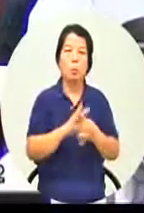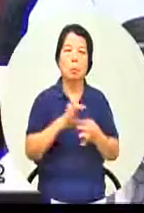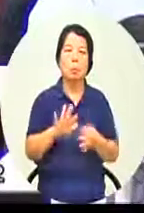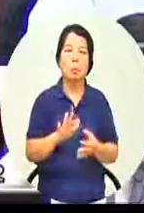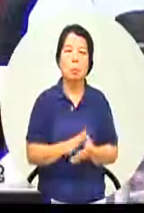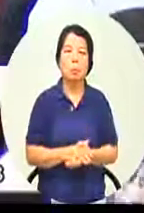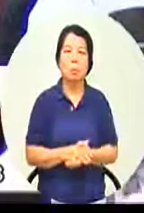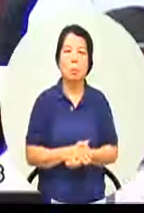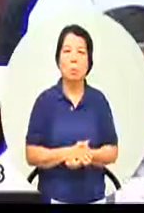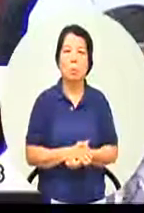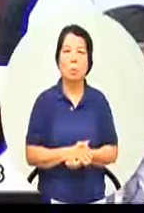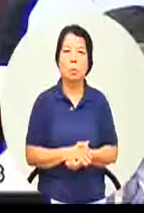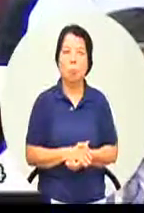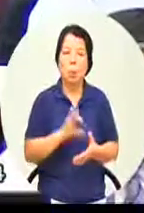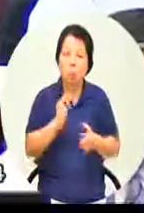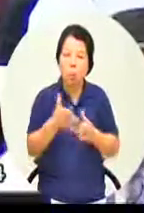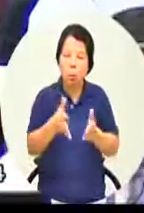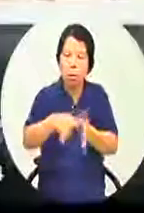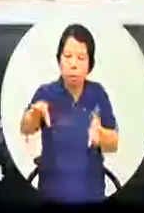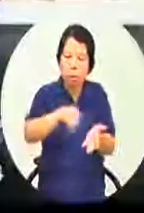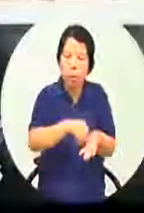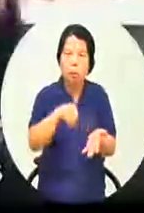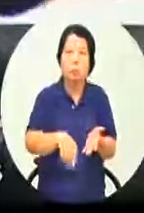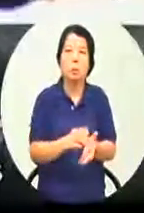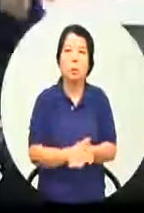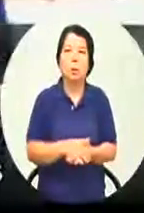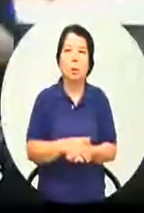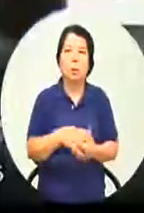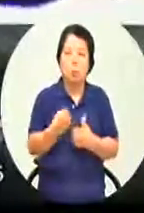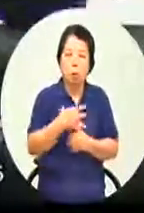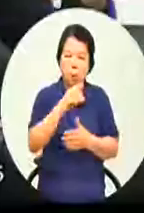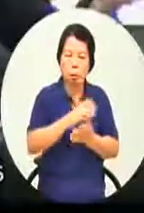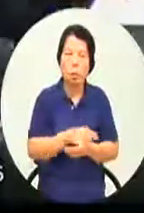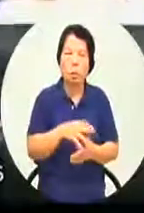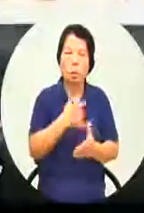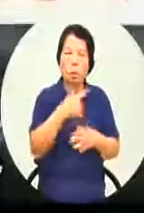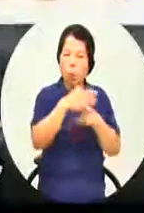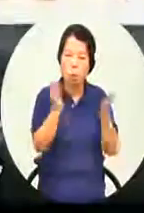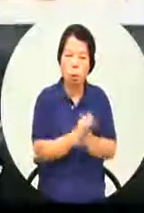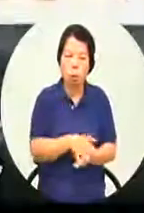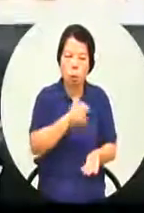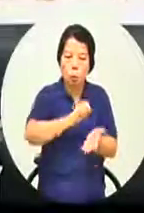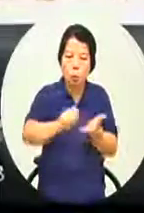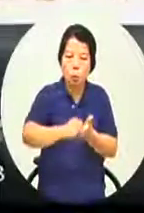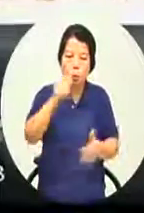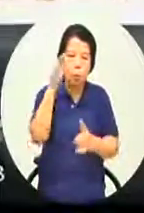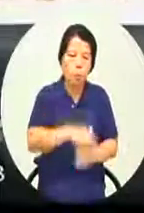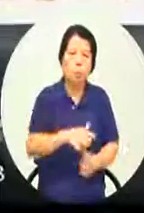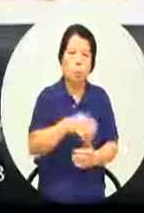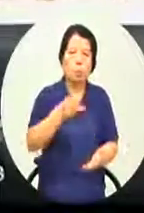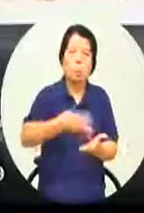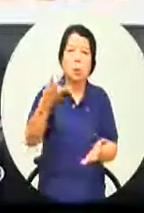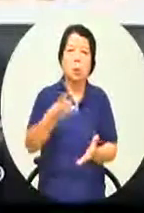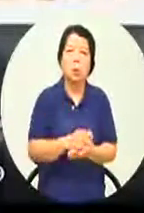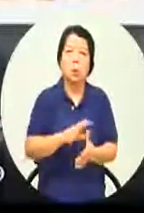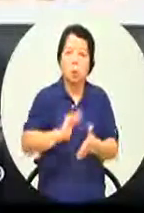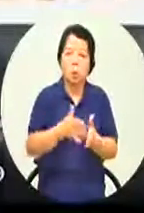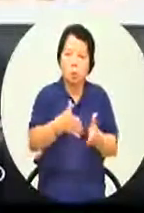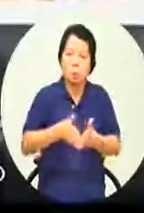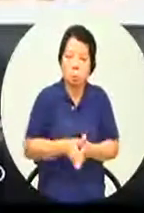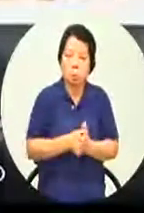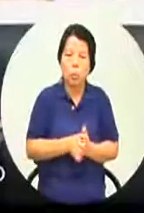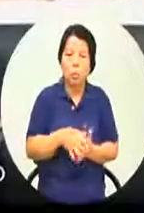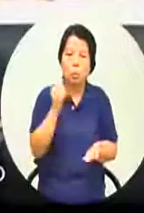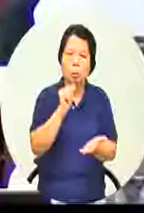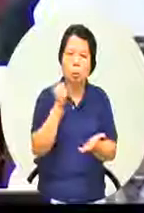些 没有重点是说为什么把它编进来？你已经告诉我们流标了，为什么它的权利金是编到你们的税入里面来呢？为